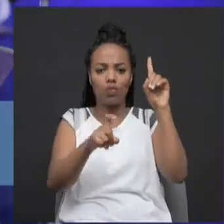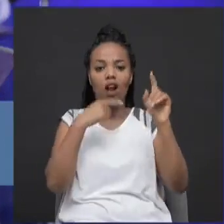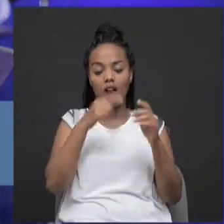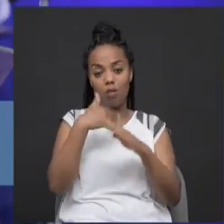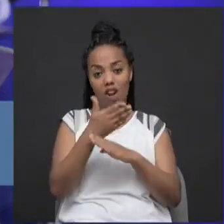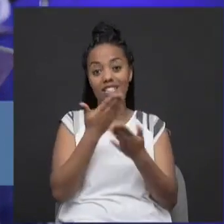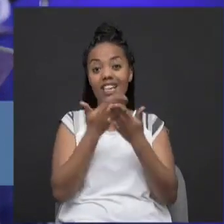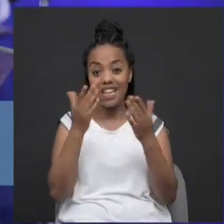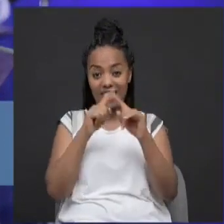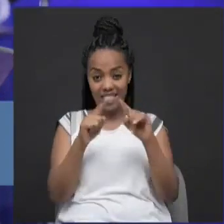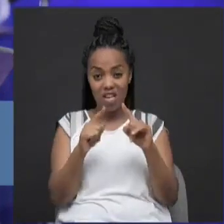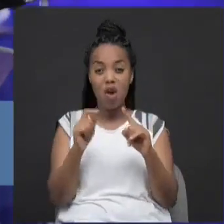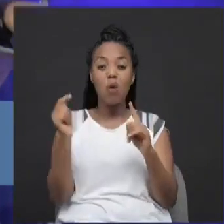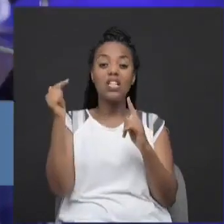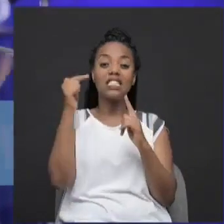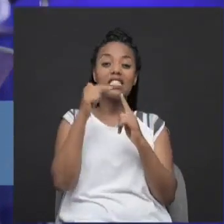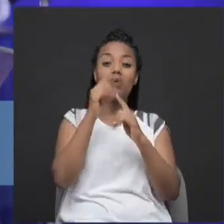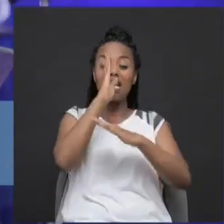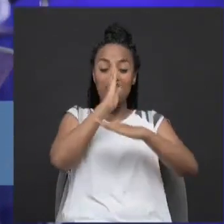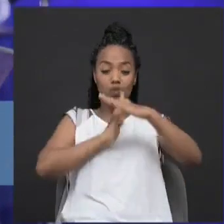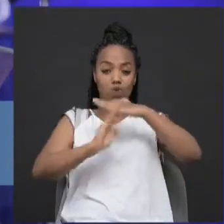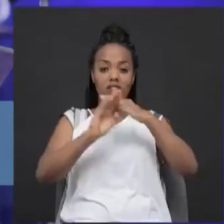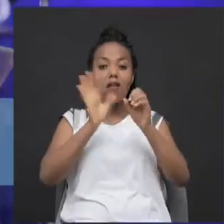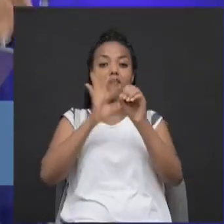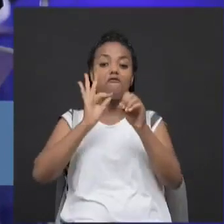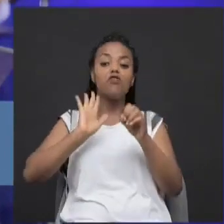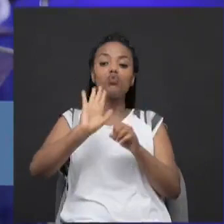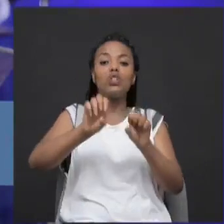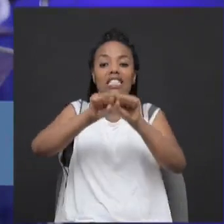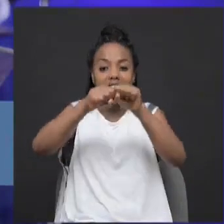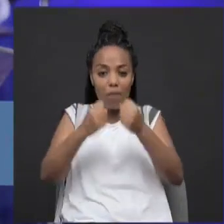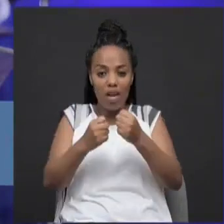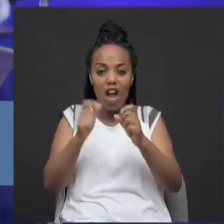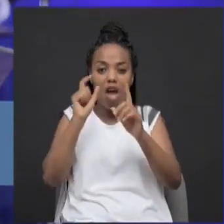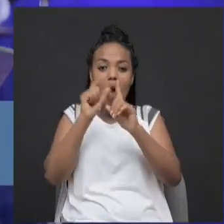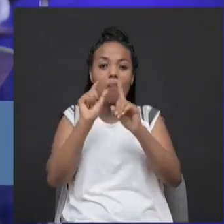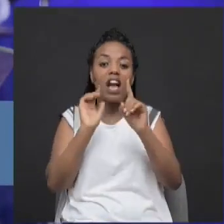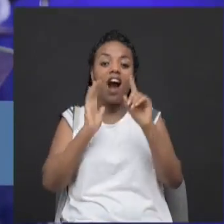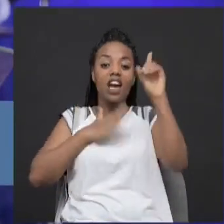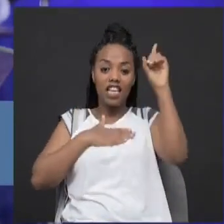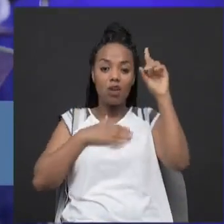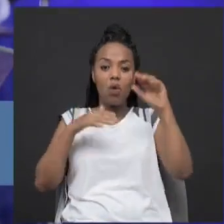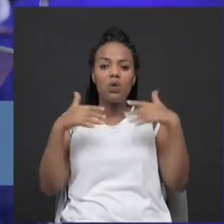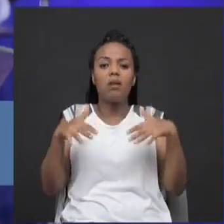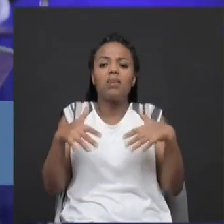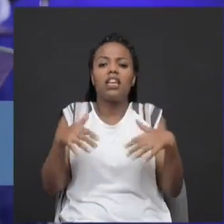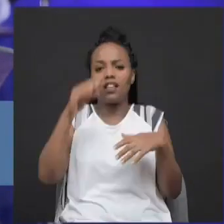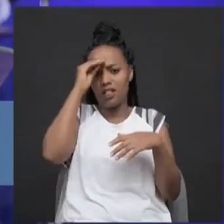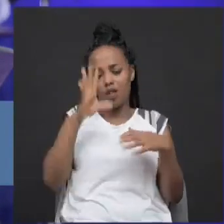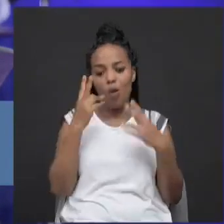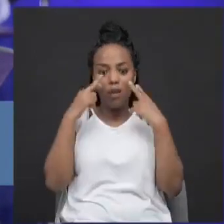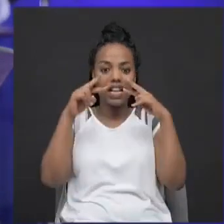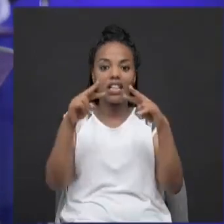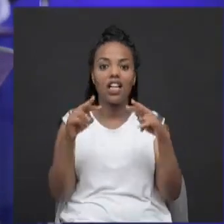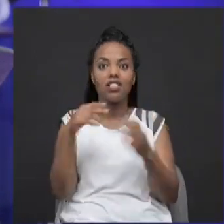ግን ወደዚህ ወደ ትሁት መንፈሱ ወደ ተሰበረ በቃሌ ወደሚንቀጠቀጥ ሰው መለከታለሁ ወዴት